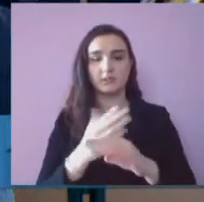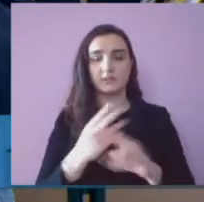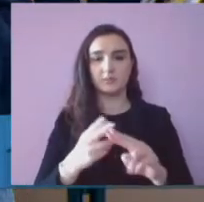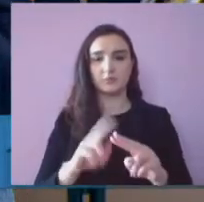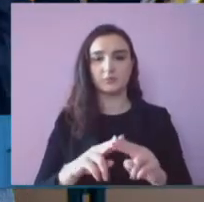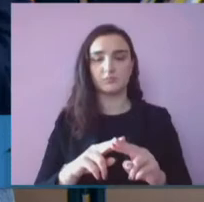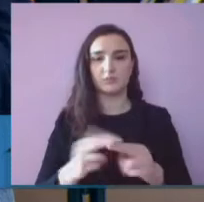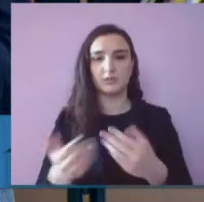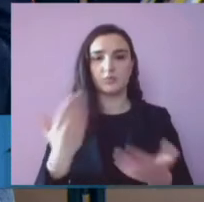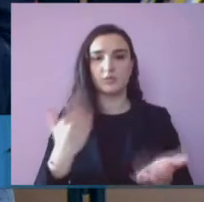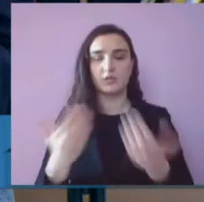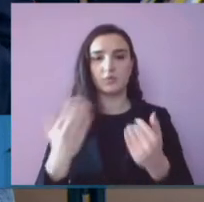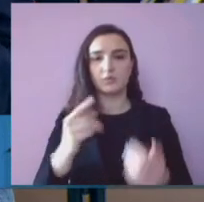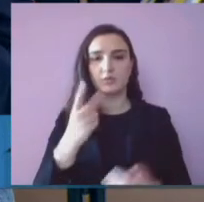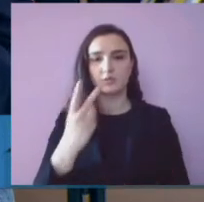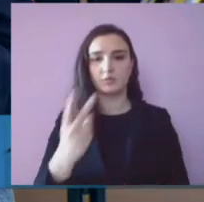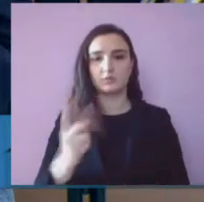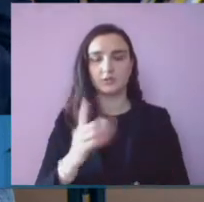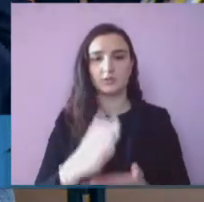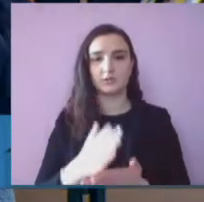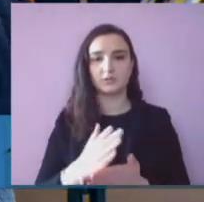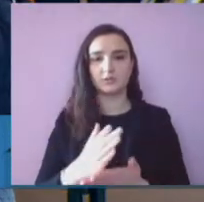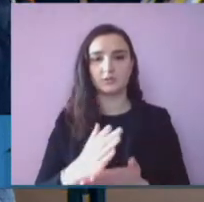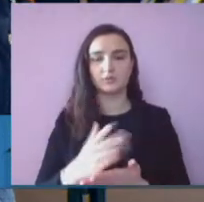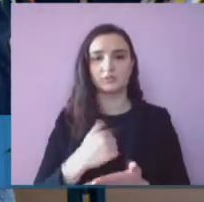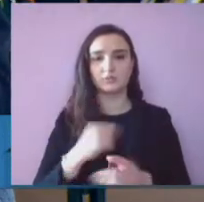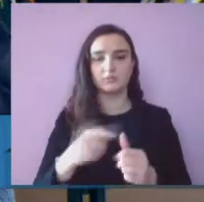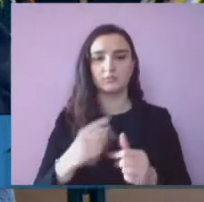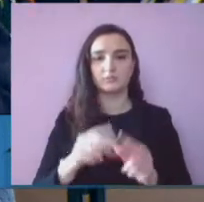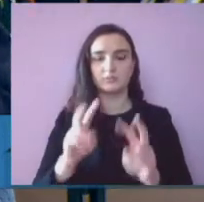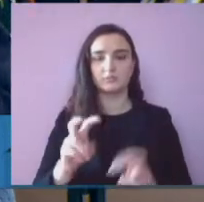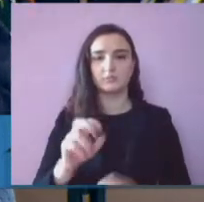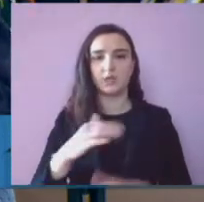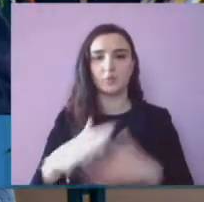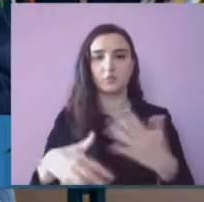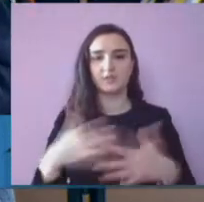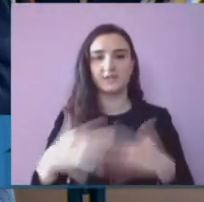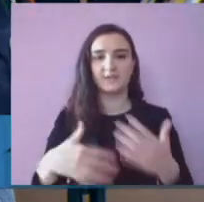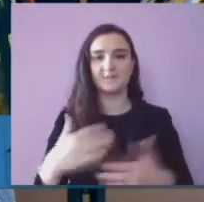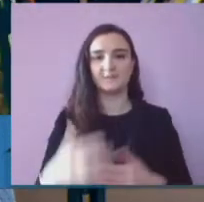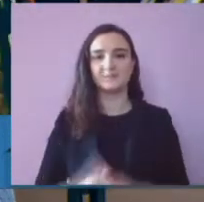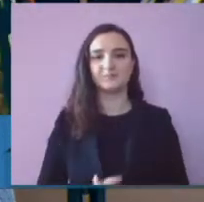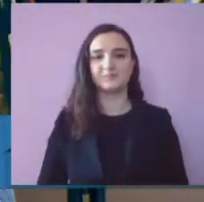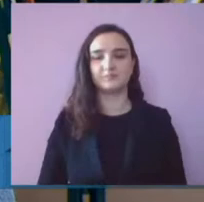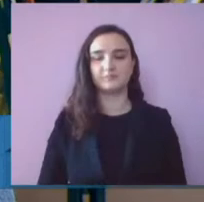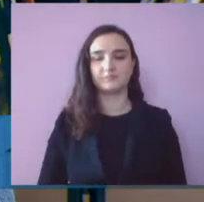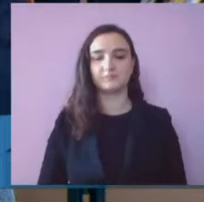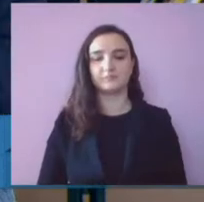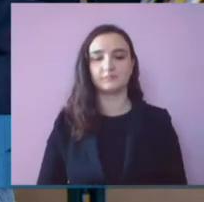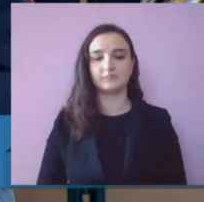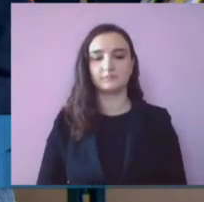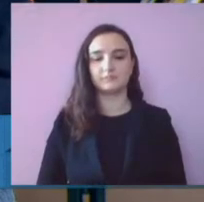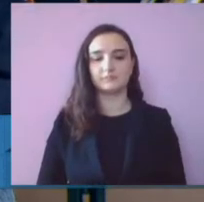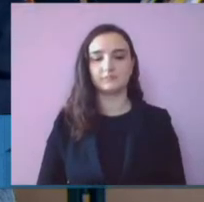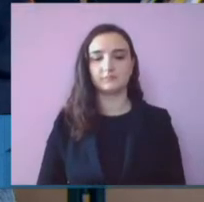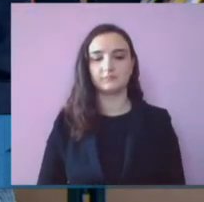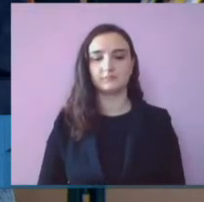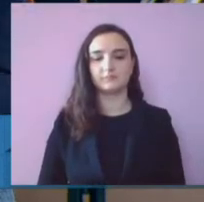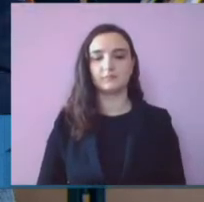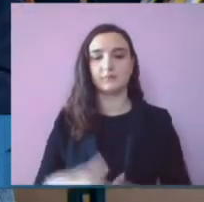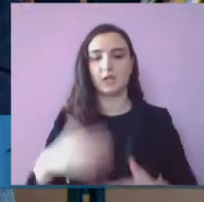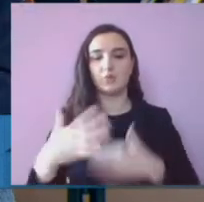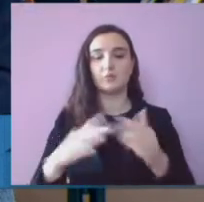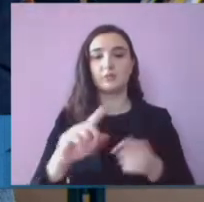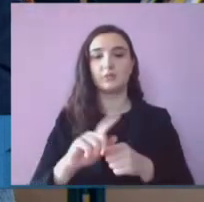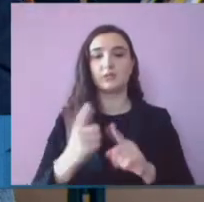ამოალაგა, რომ ნახოს რა არის. ჩვენ ამას ვეძახით აურია. დია. სინამდვილეში გაეცნო და ამიტომ მივდივარ